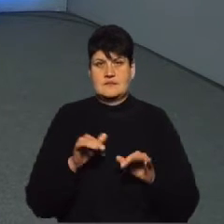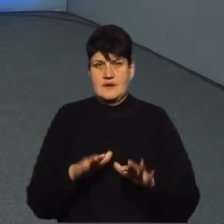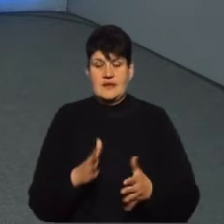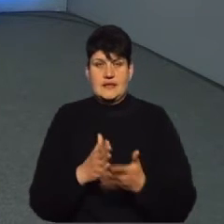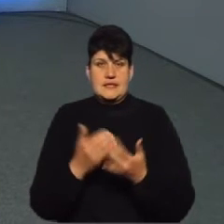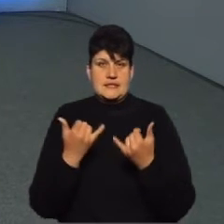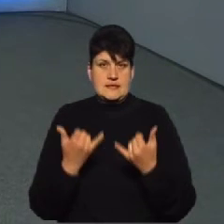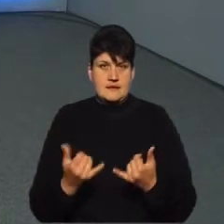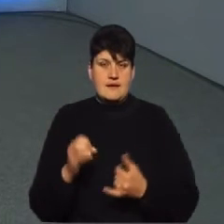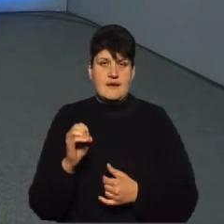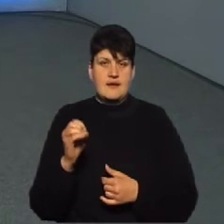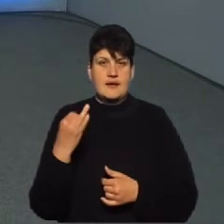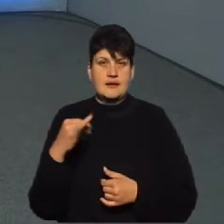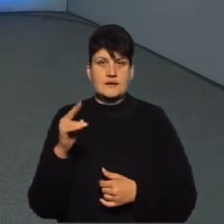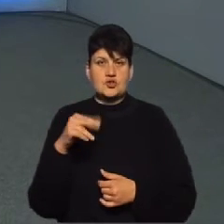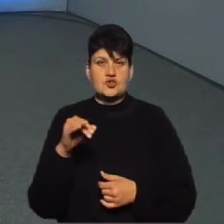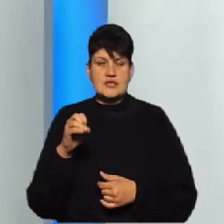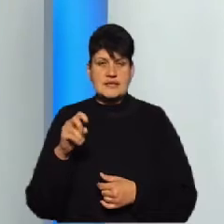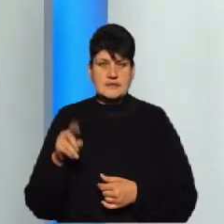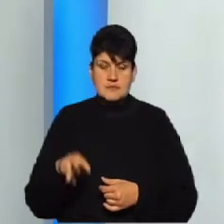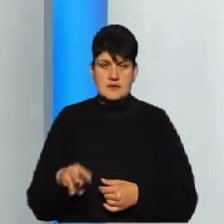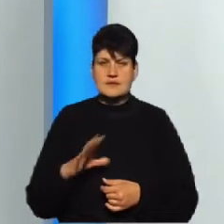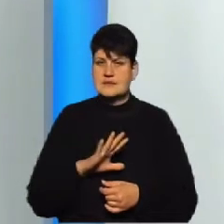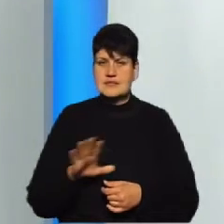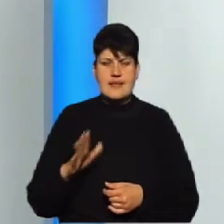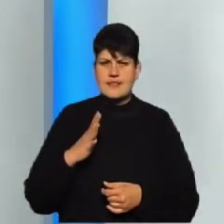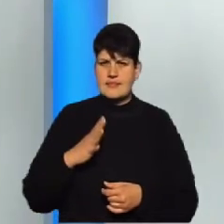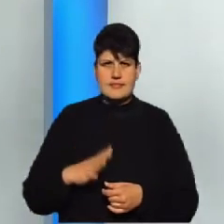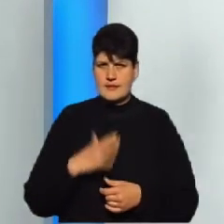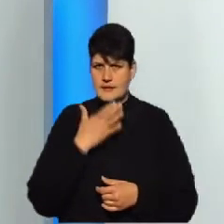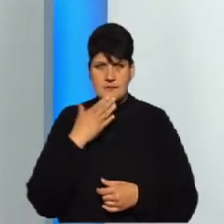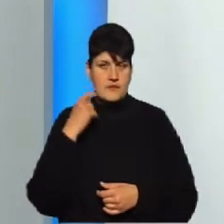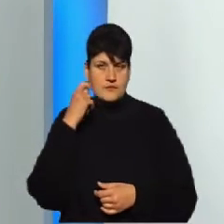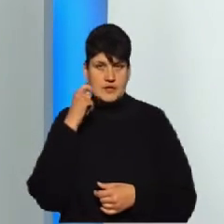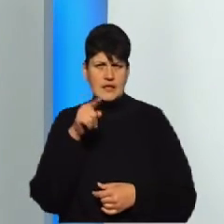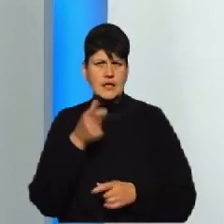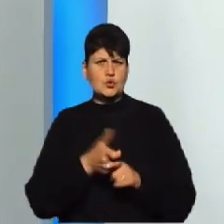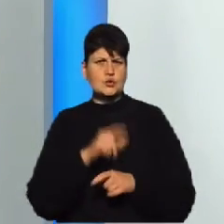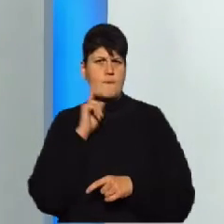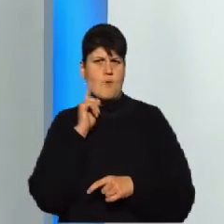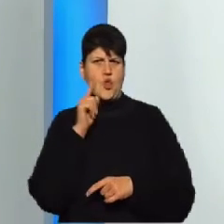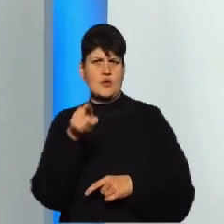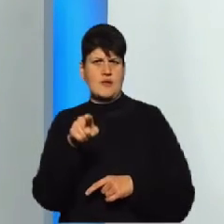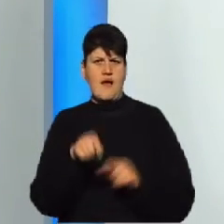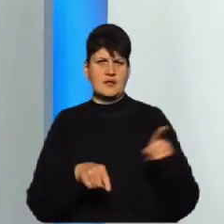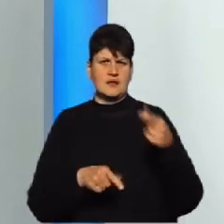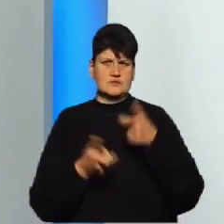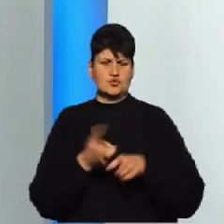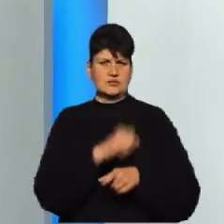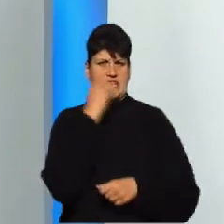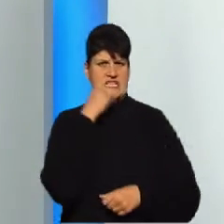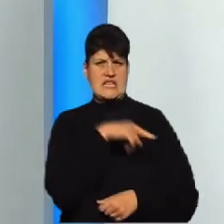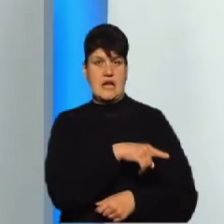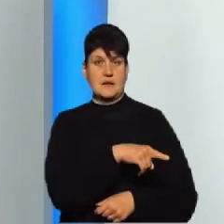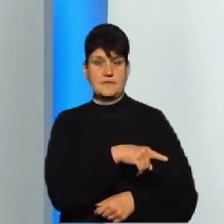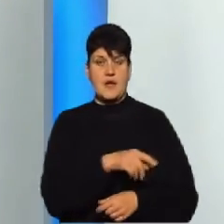це нетерпимість до віку. Ти занадто молодий, а ти занадто старий. Або булінг, наприклад. Це